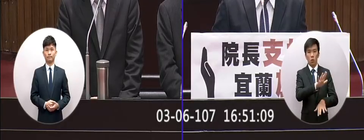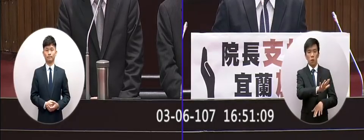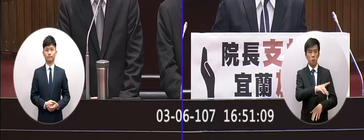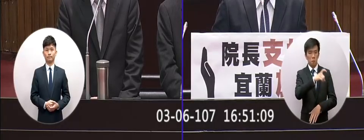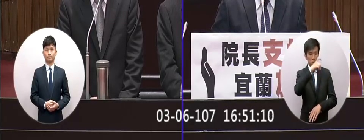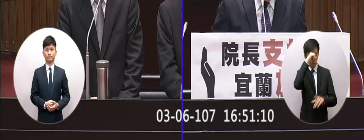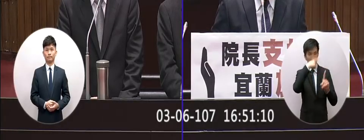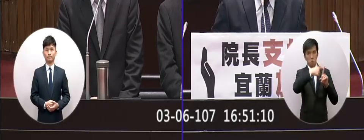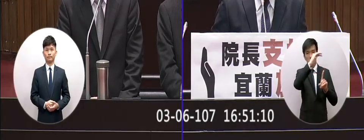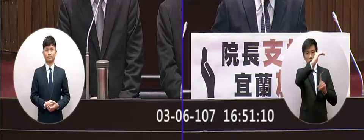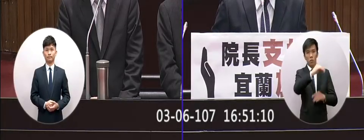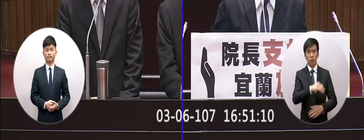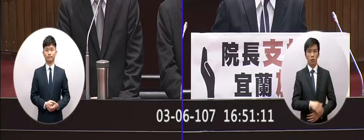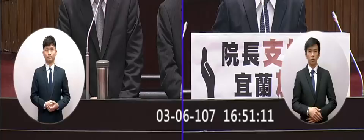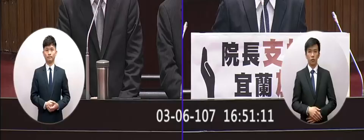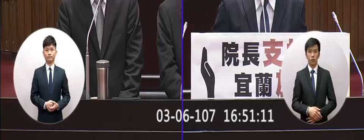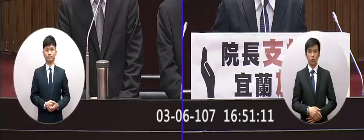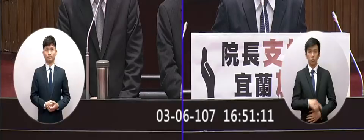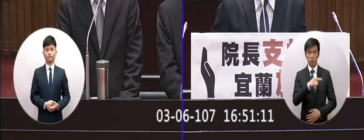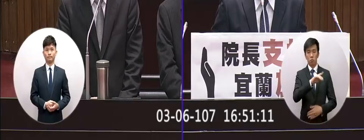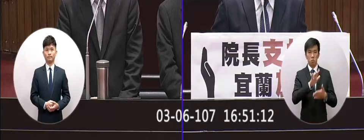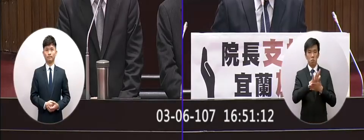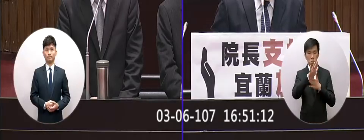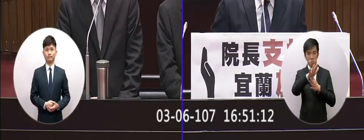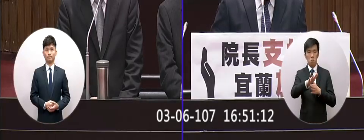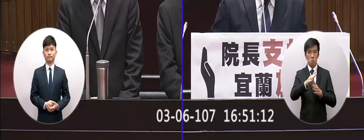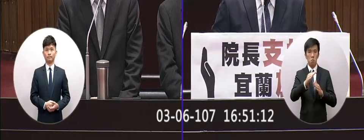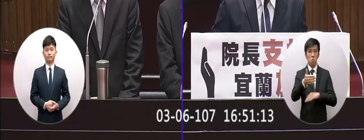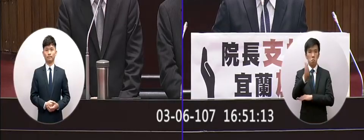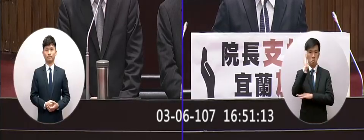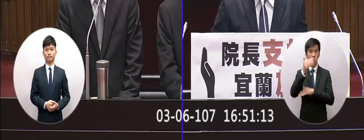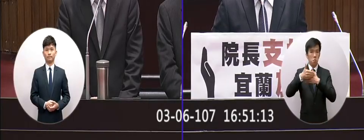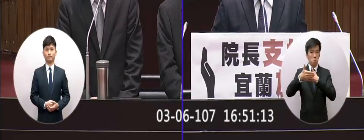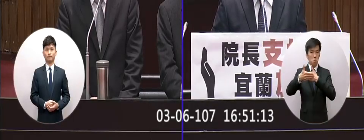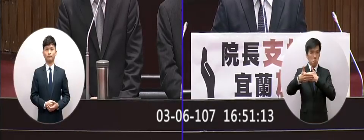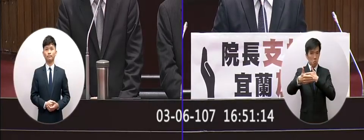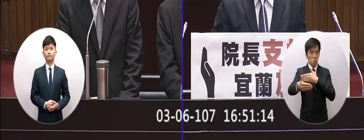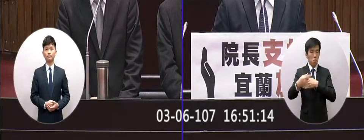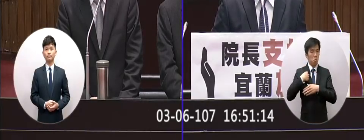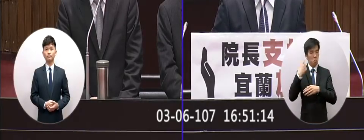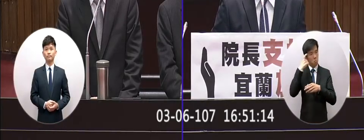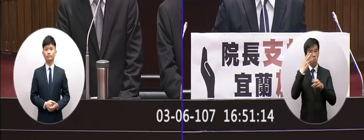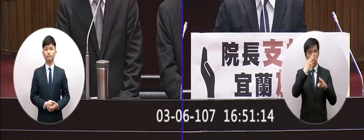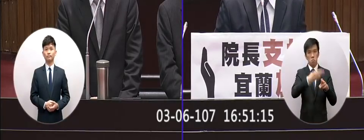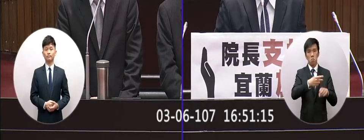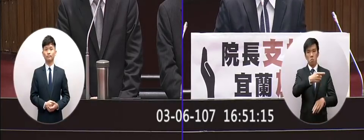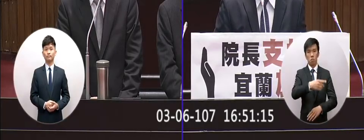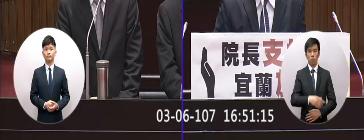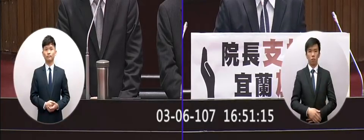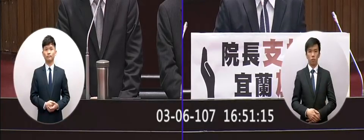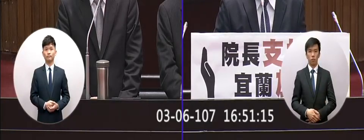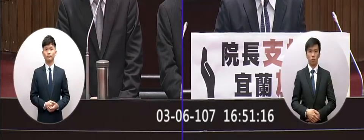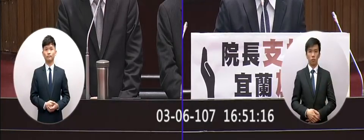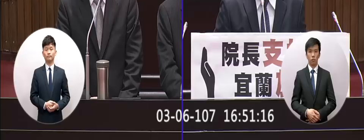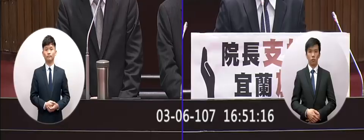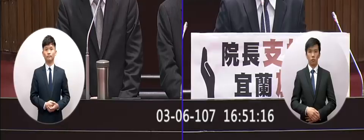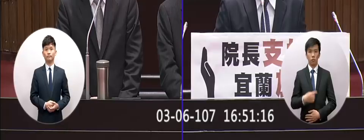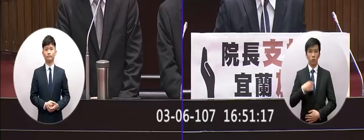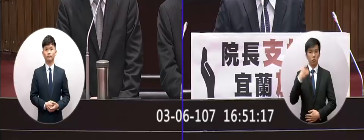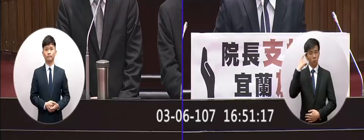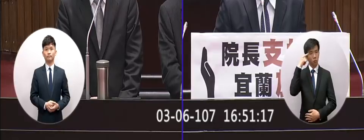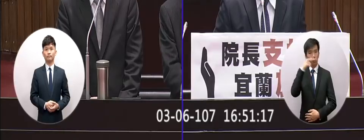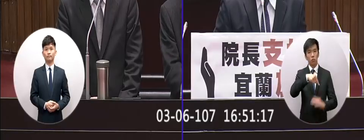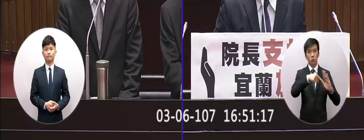对未来你的政治前途更具信心。我相信院长一定能够深刻感受到台湾宜